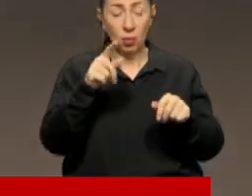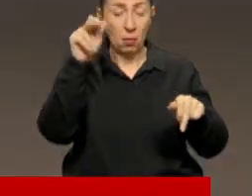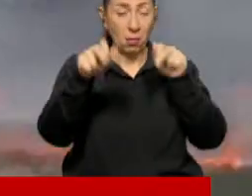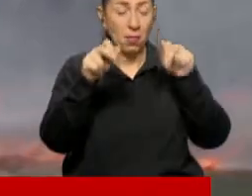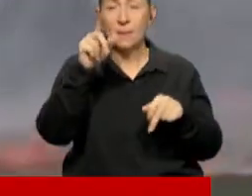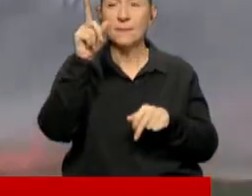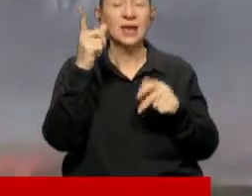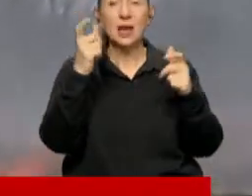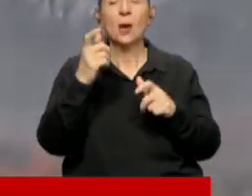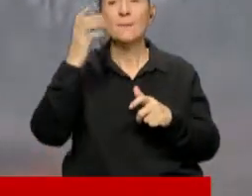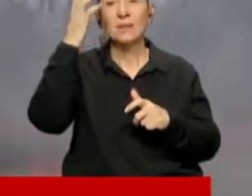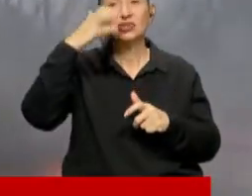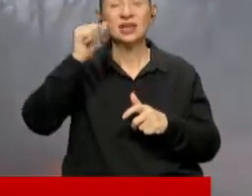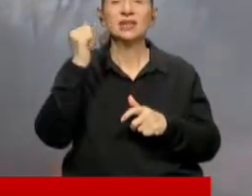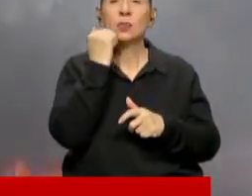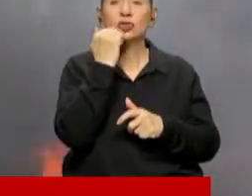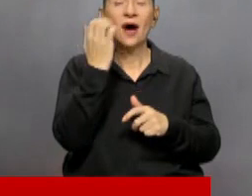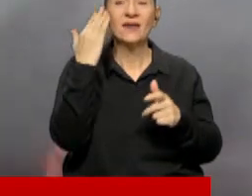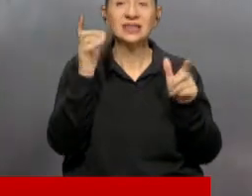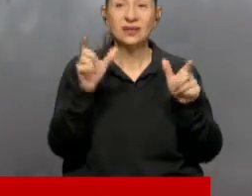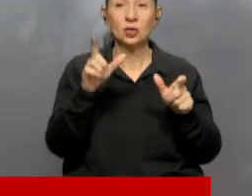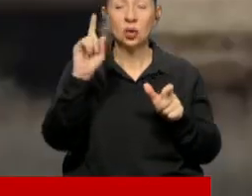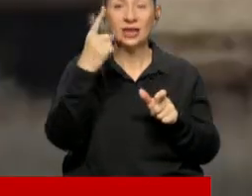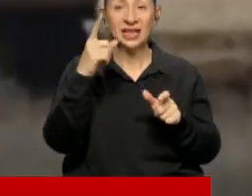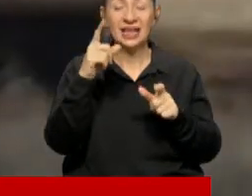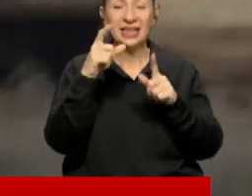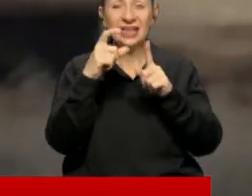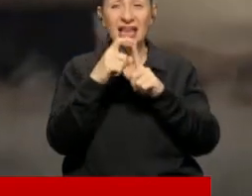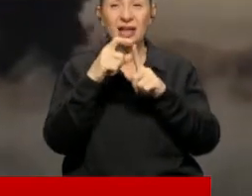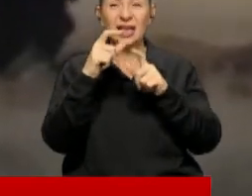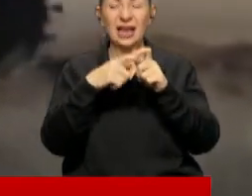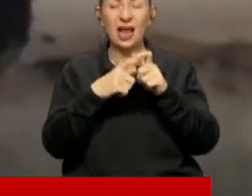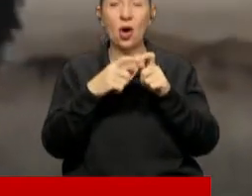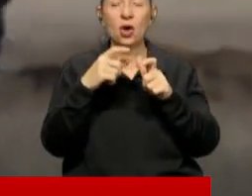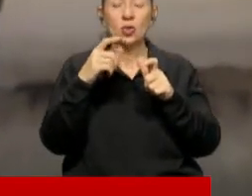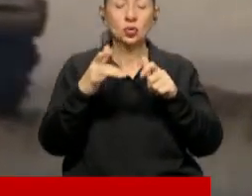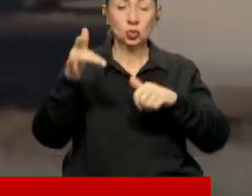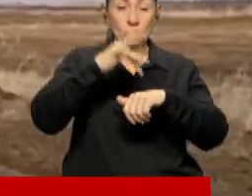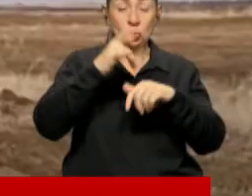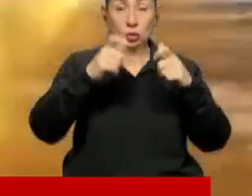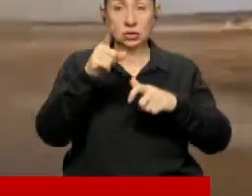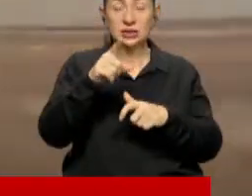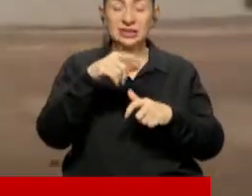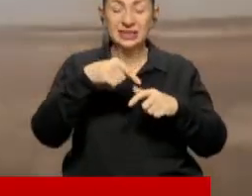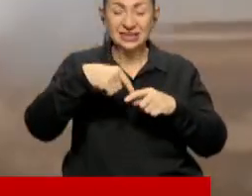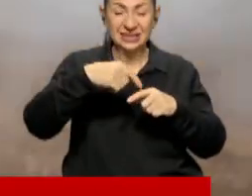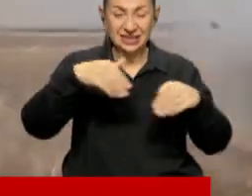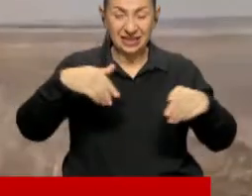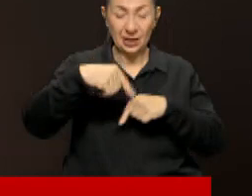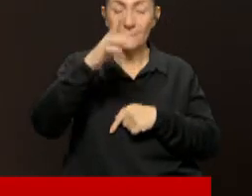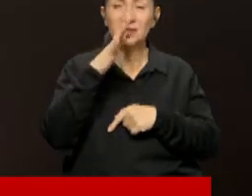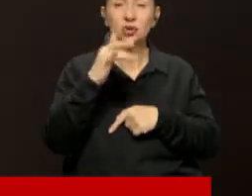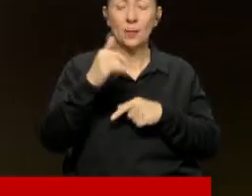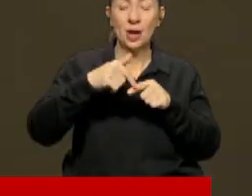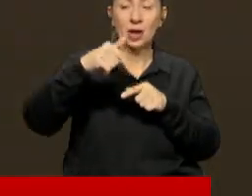Saldırılardan biri başkent Moskova'nın hava savunmasının yönetildiği Diaghilevo üssüne gerçekleştirildi. Sınıra yaklaşık 500 kilometre mesafedeki